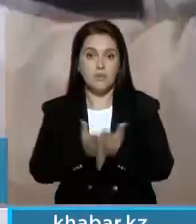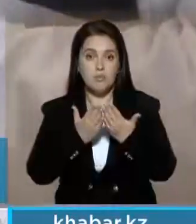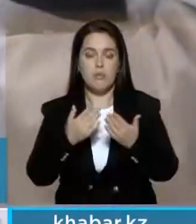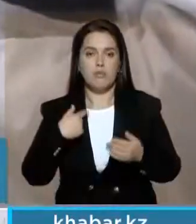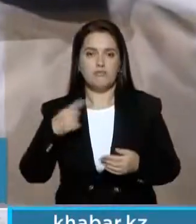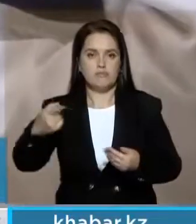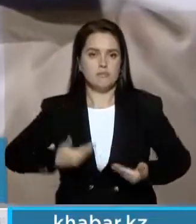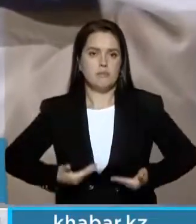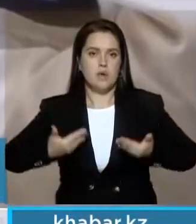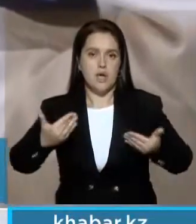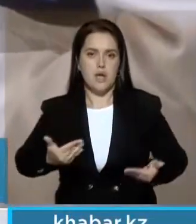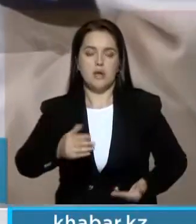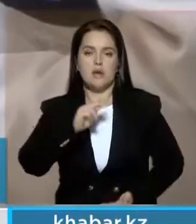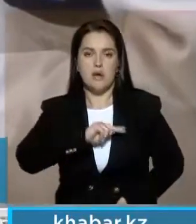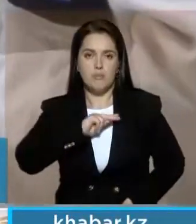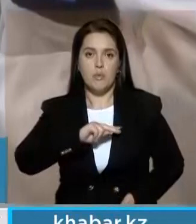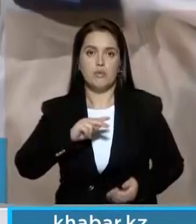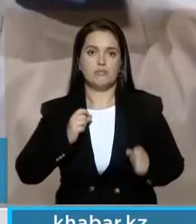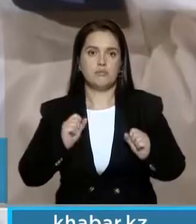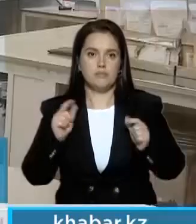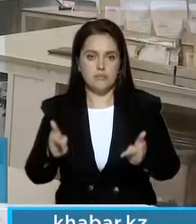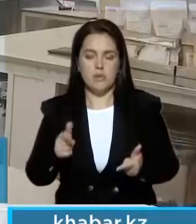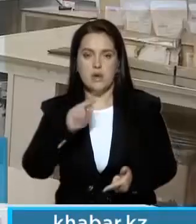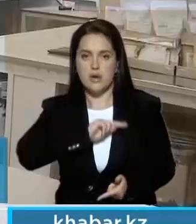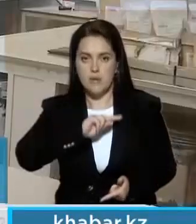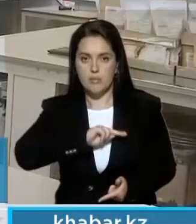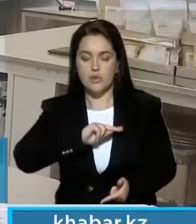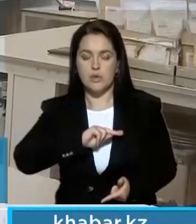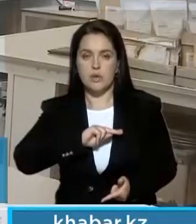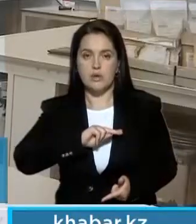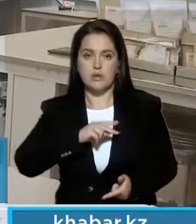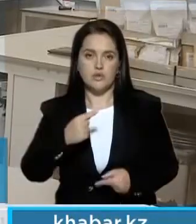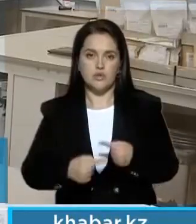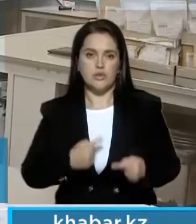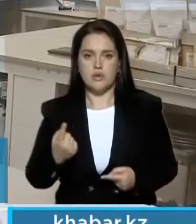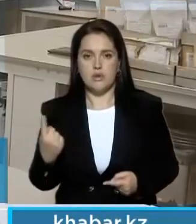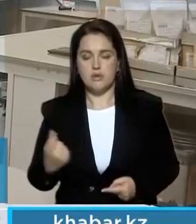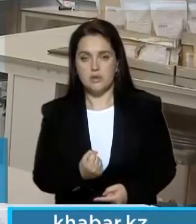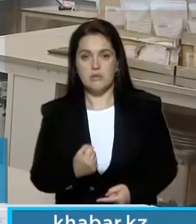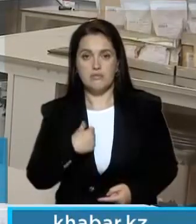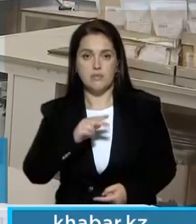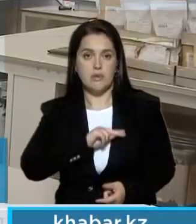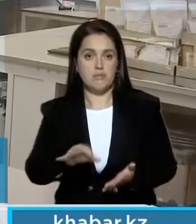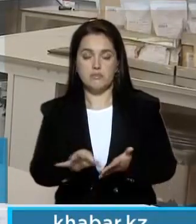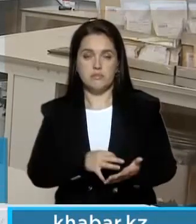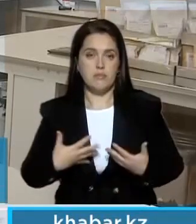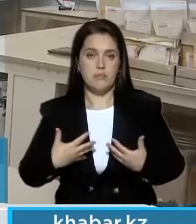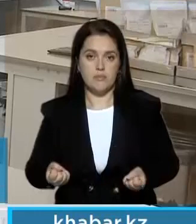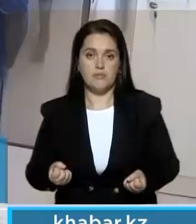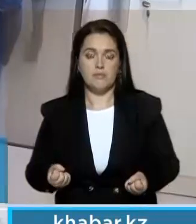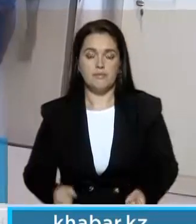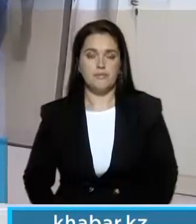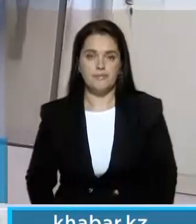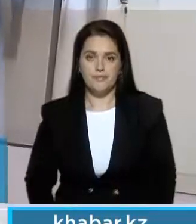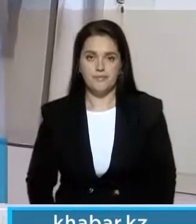компании. Они сразу трудоустроили меня после того, как я получила диплом, и буквально где-то через неделю я вот трудоустроилась и уже пришла